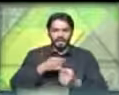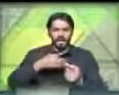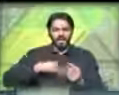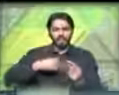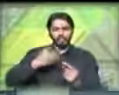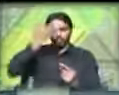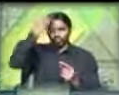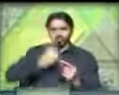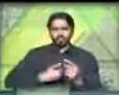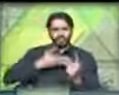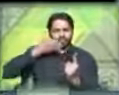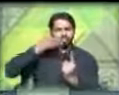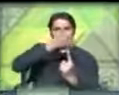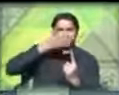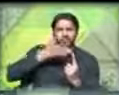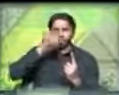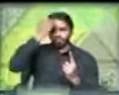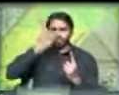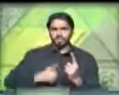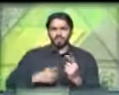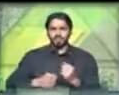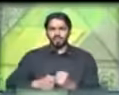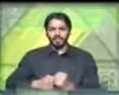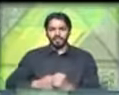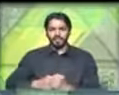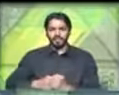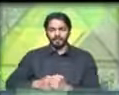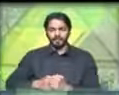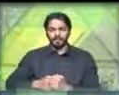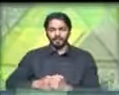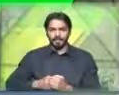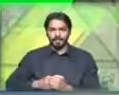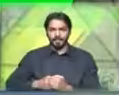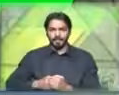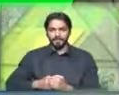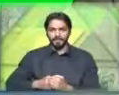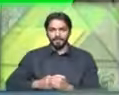نبي الله، لا، هو ابنها. قال: هو ابنك.